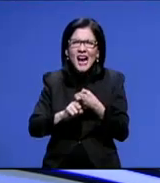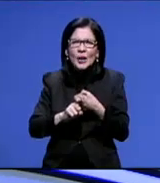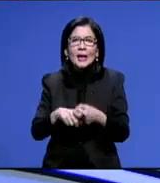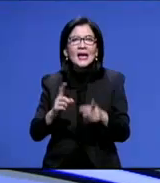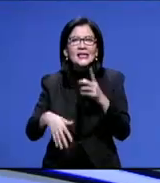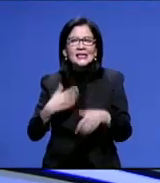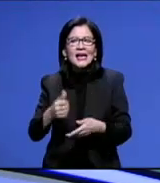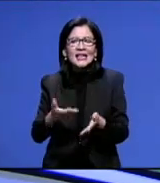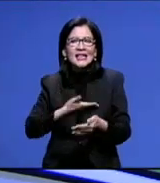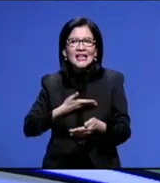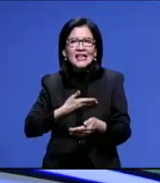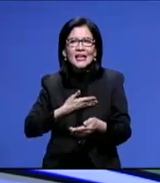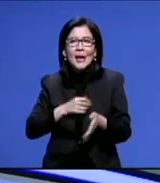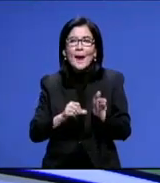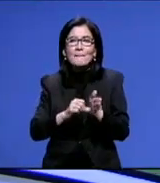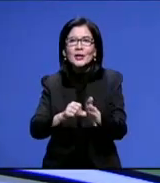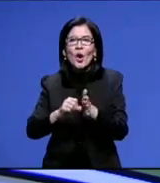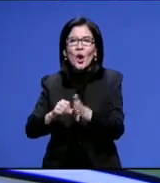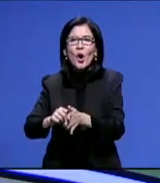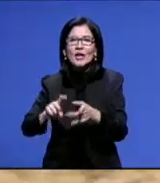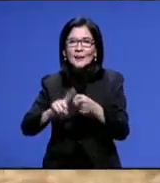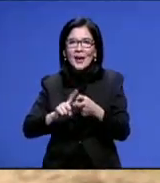teman ketimbang mengambil makanan.